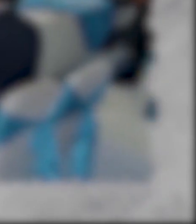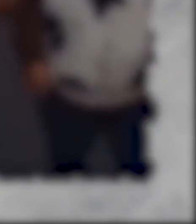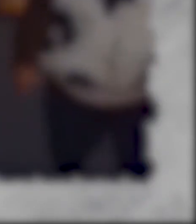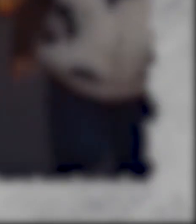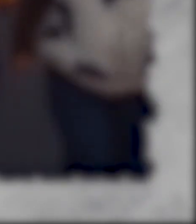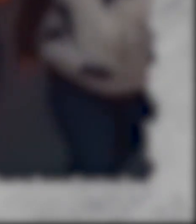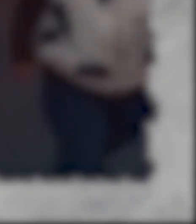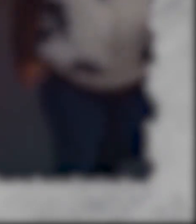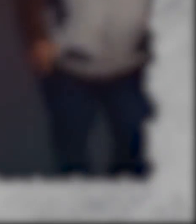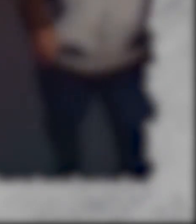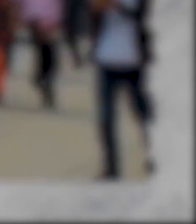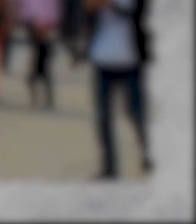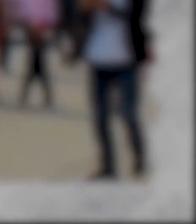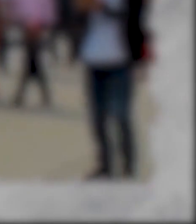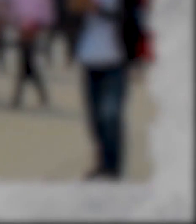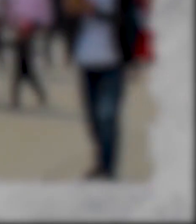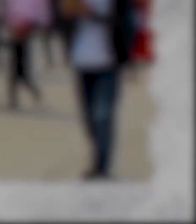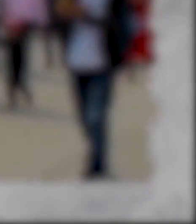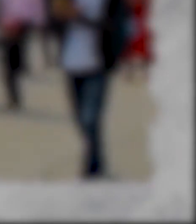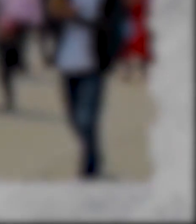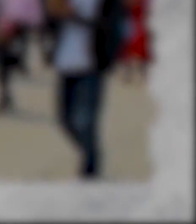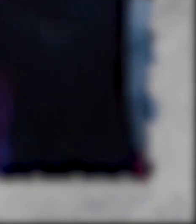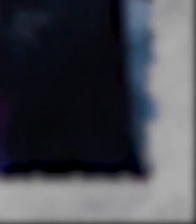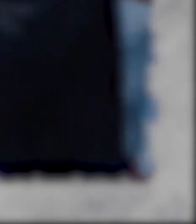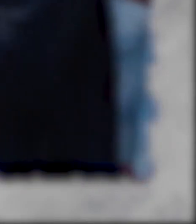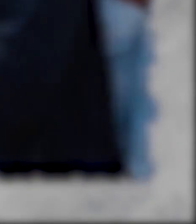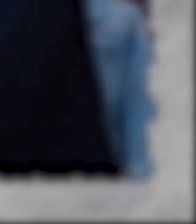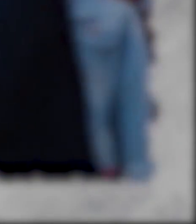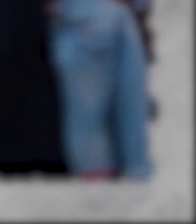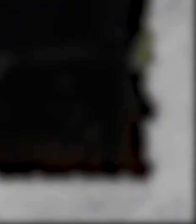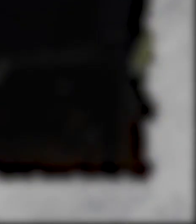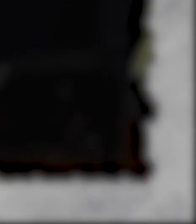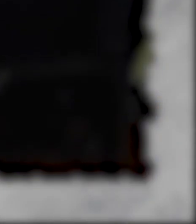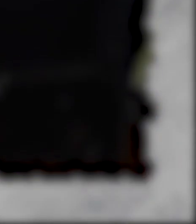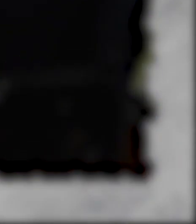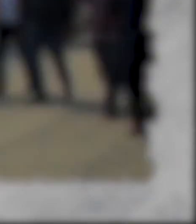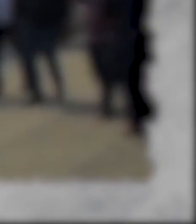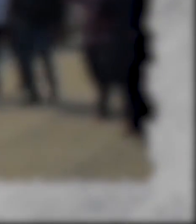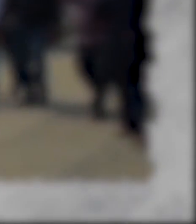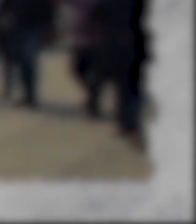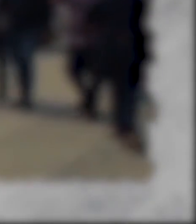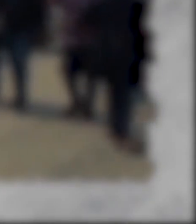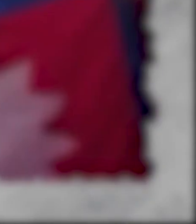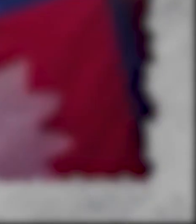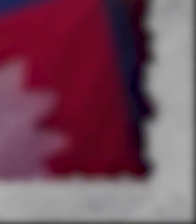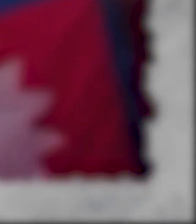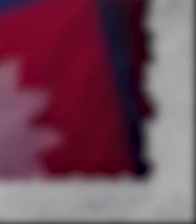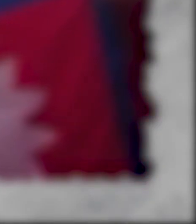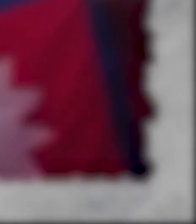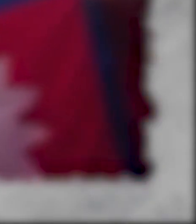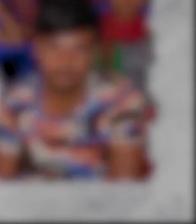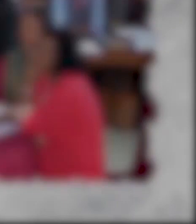समतामूलक समाजको निर्माण गरी विकासको मूल धारमा